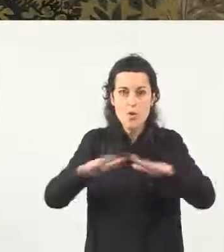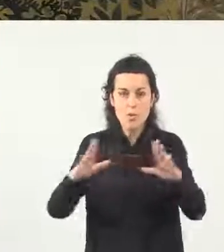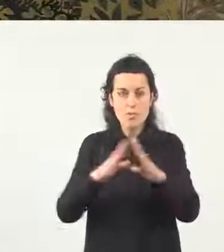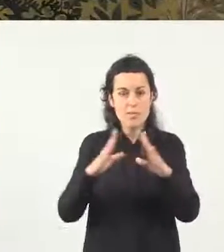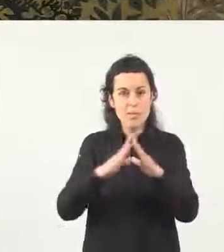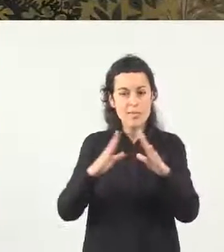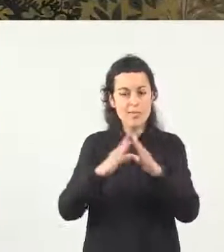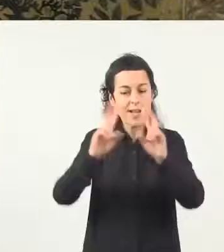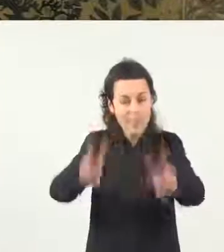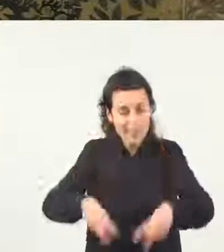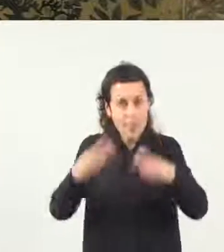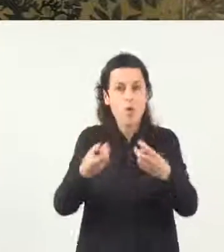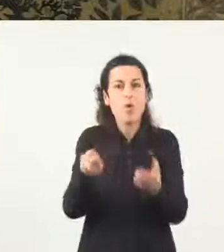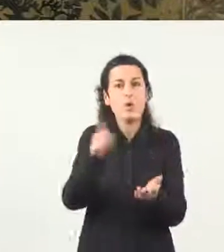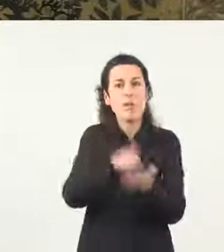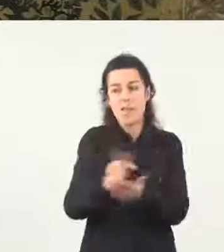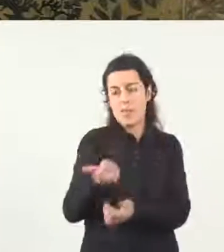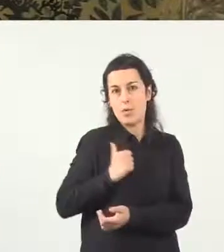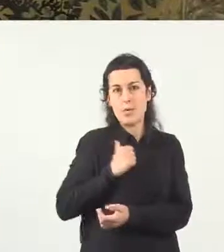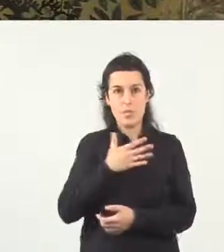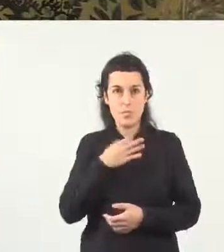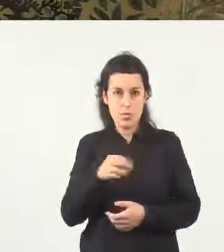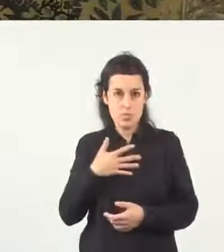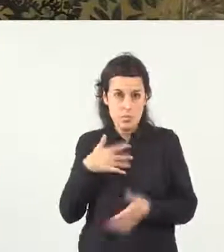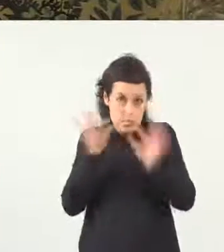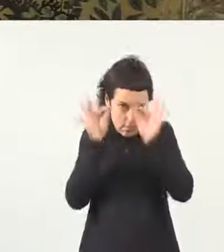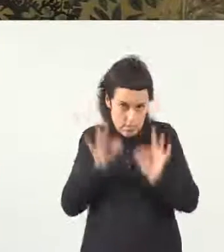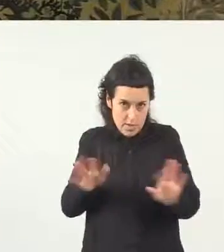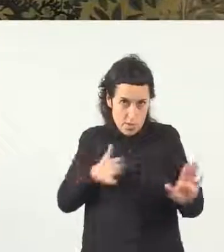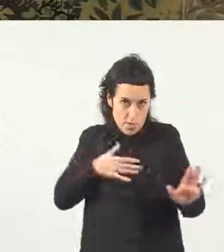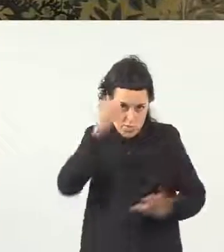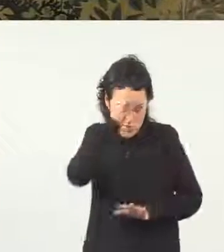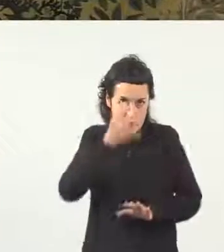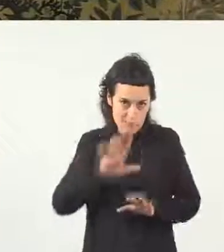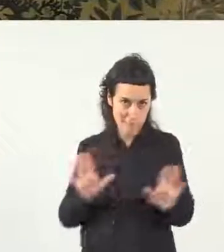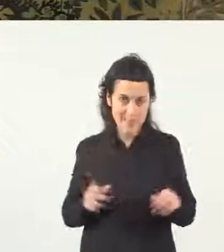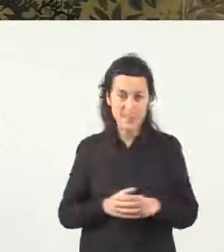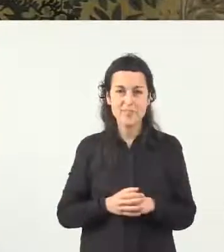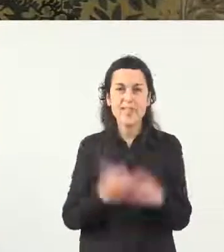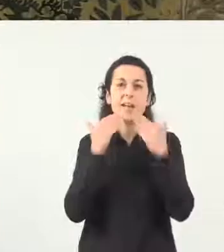pizka bat birformulatzeko Euskal Herrian edo horrela ikusten dut nik. Eskerrik asko.